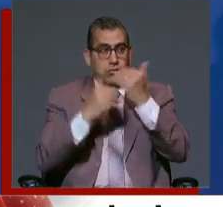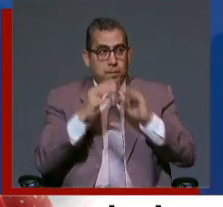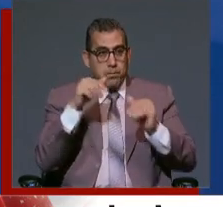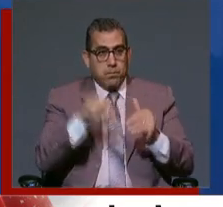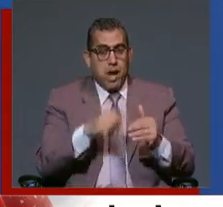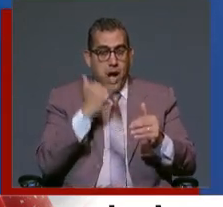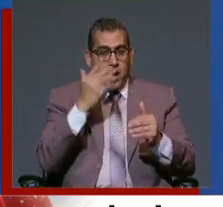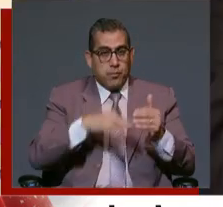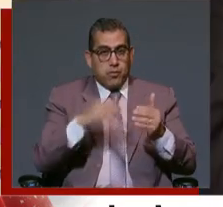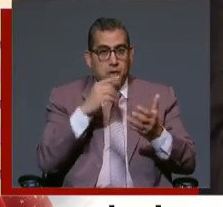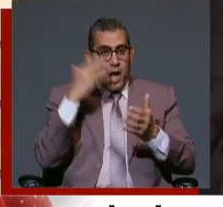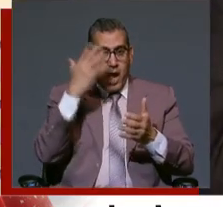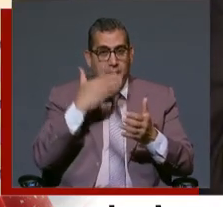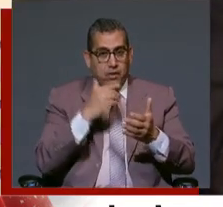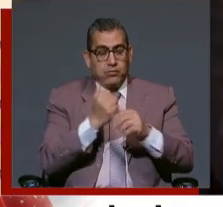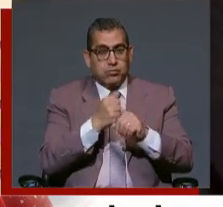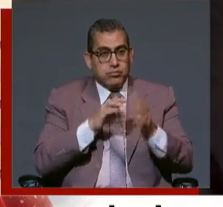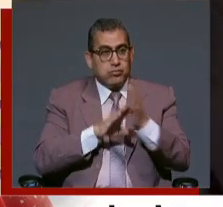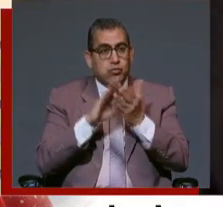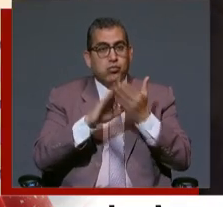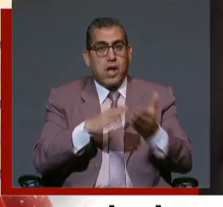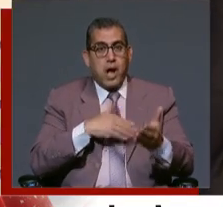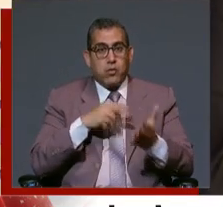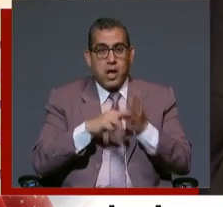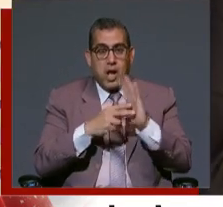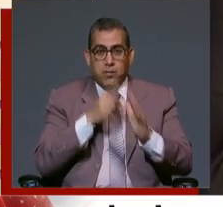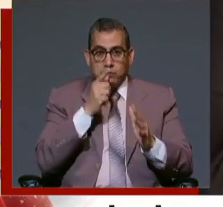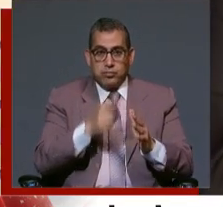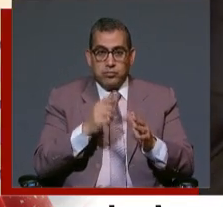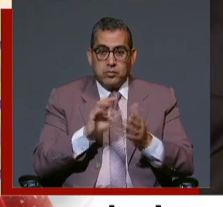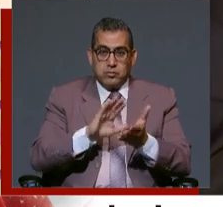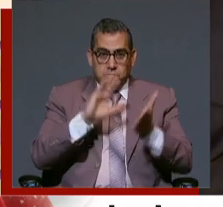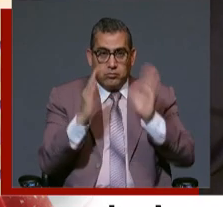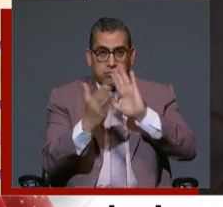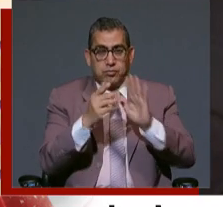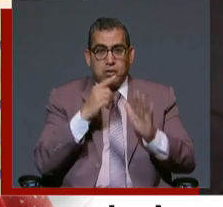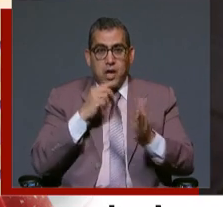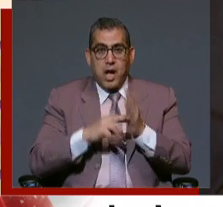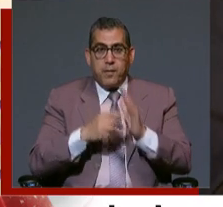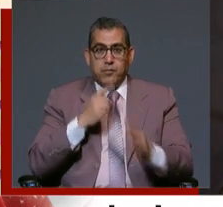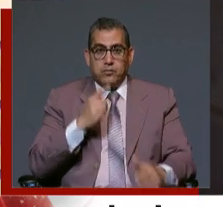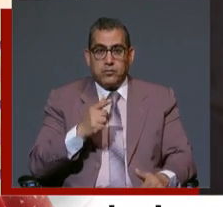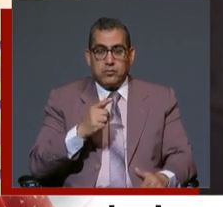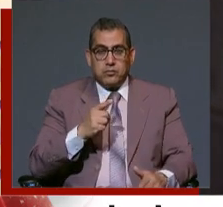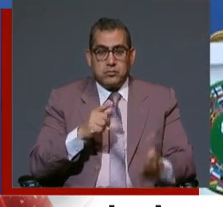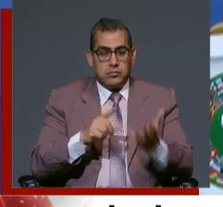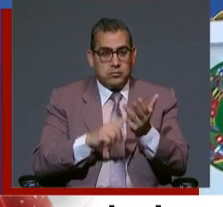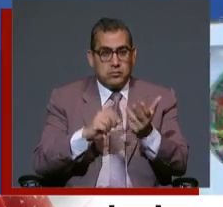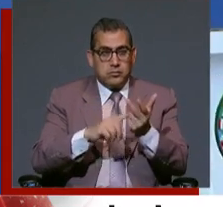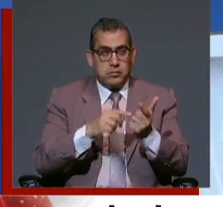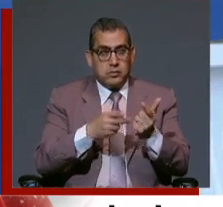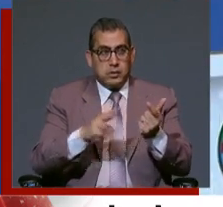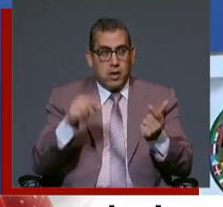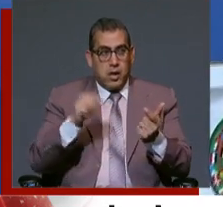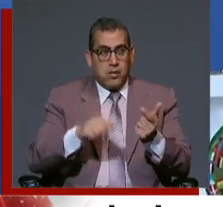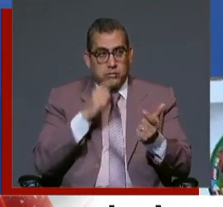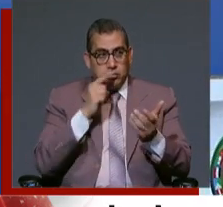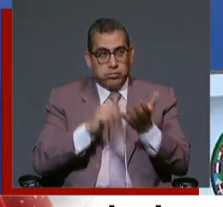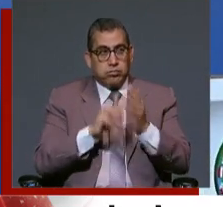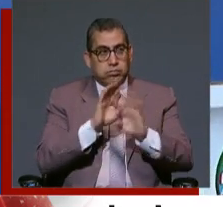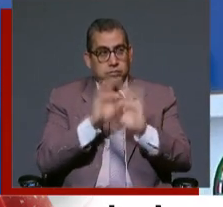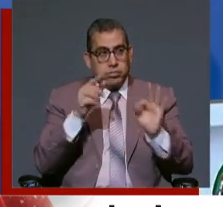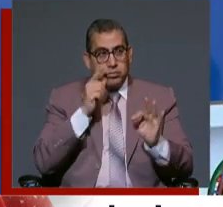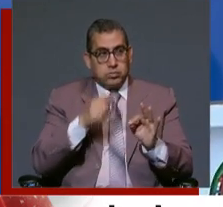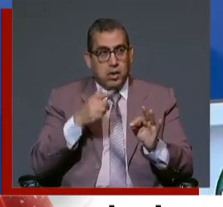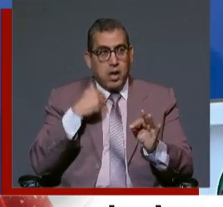فقط الاعتماد على فكرة المساعدات، التحول إلى الاقتصاد الأخضر، أمور متاحة ستجد صدى، خاصة